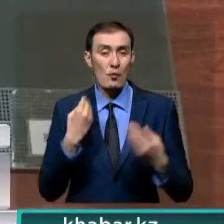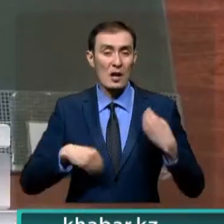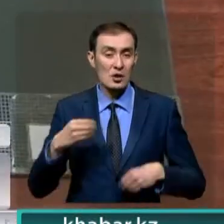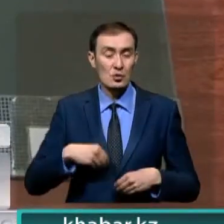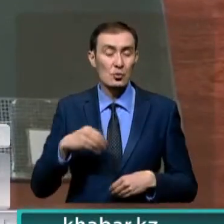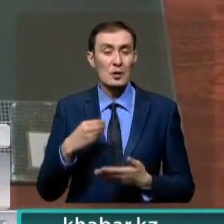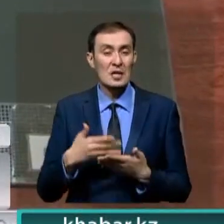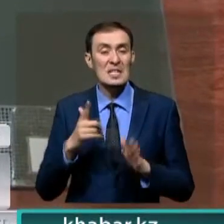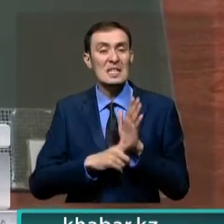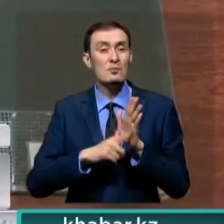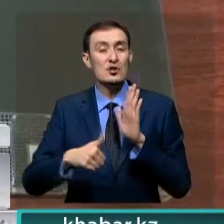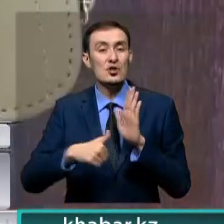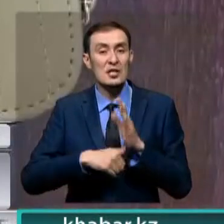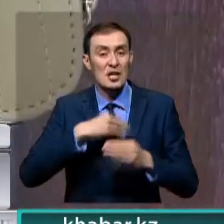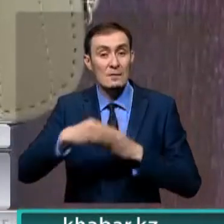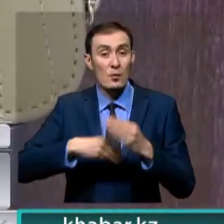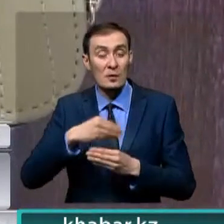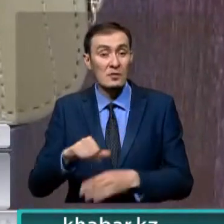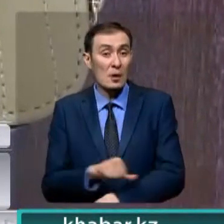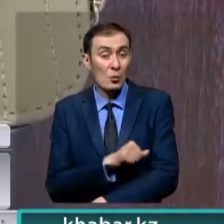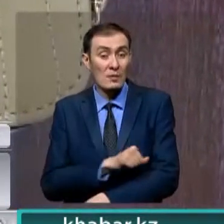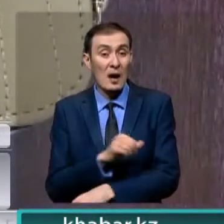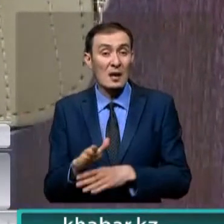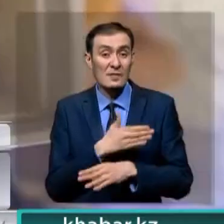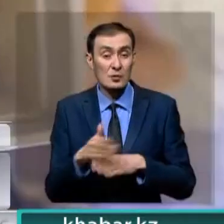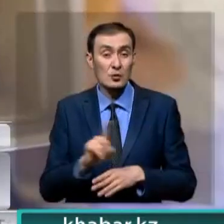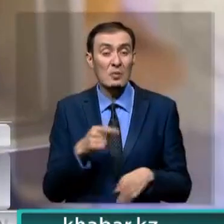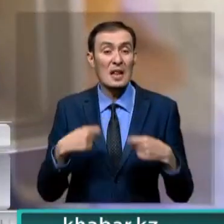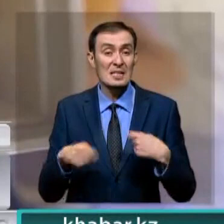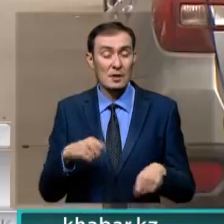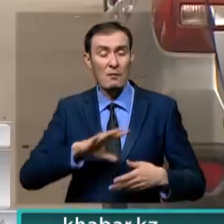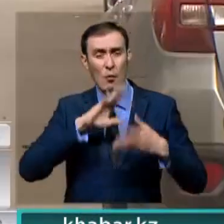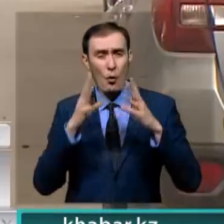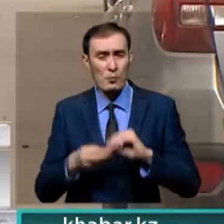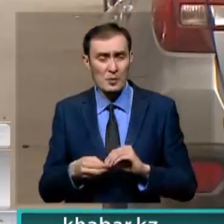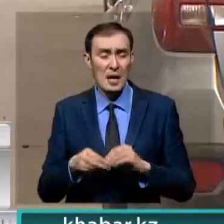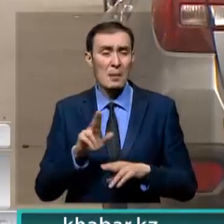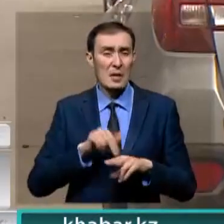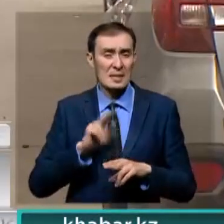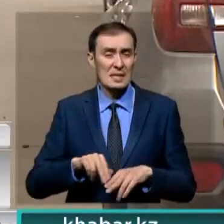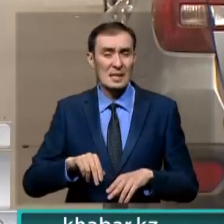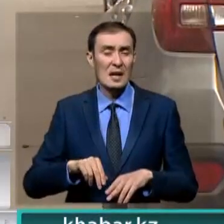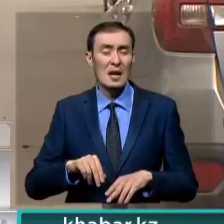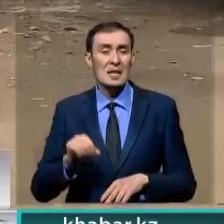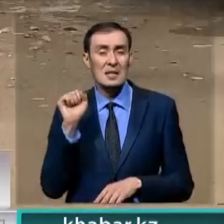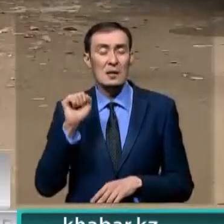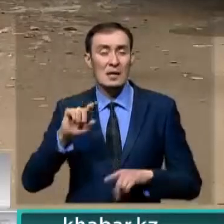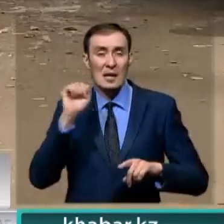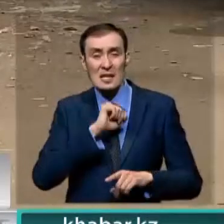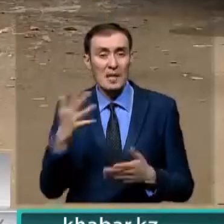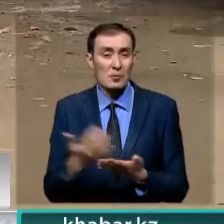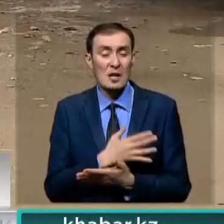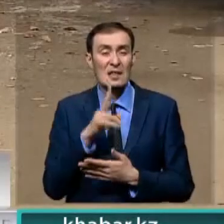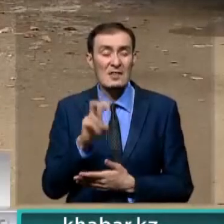из 76 свертков с наркотиками расфасованы для сбыта в общей сложности стражи порядка изъяли я краденое почти на